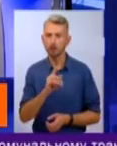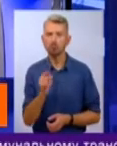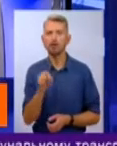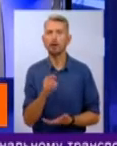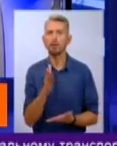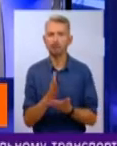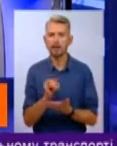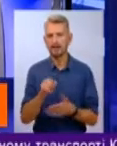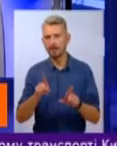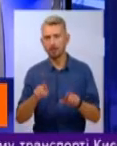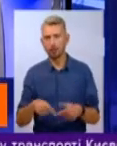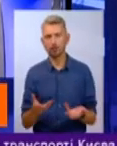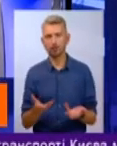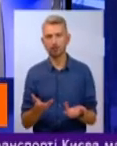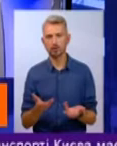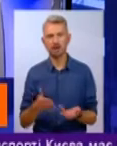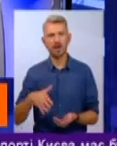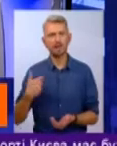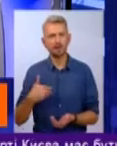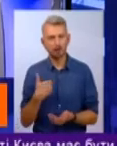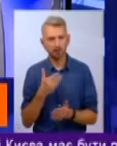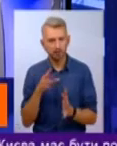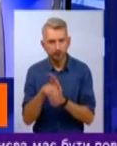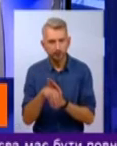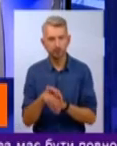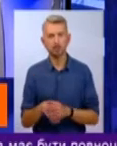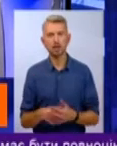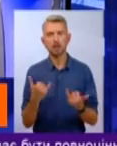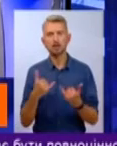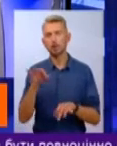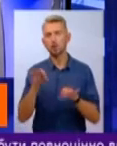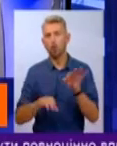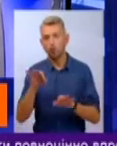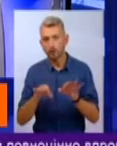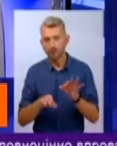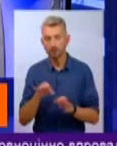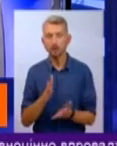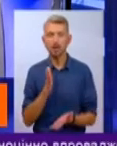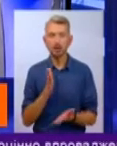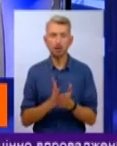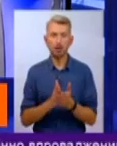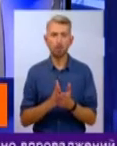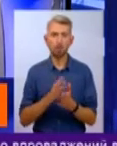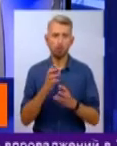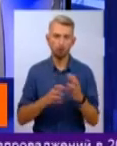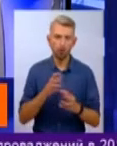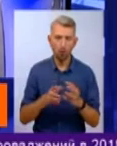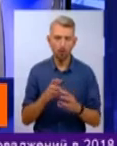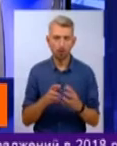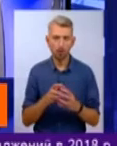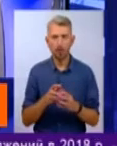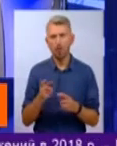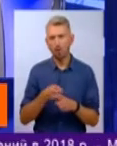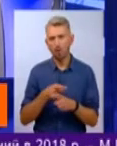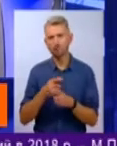є і також вітамінна складова. Зараз осінь, є помідори. Ну, сьогодні овочі, тільки один фрукти.